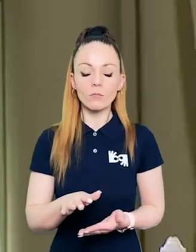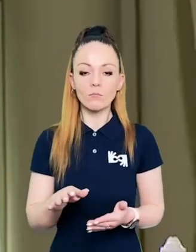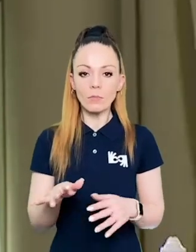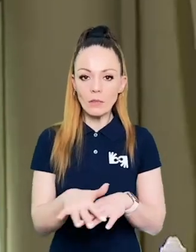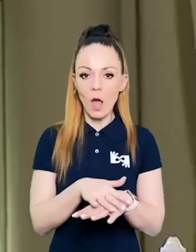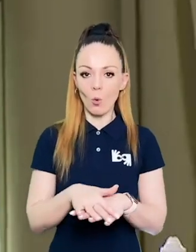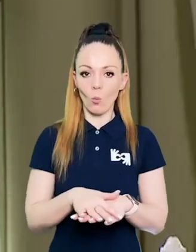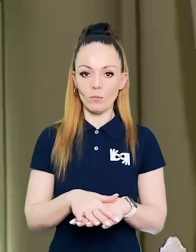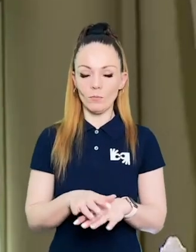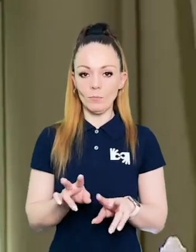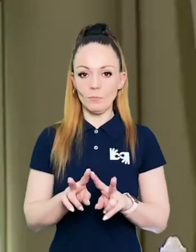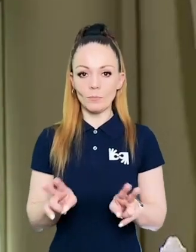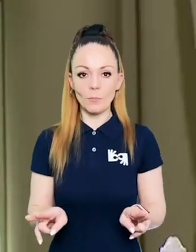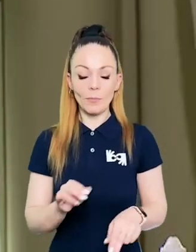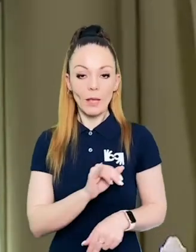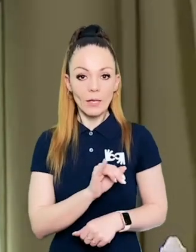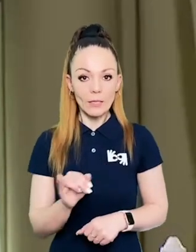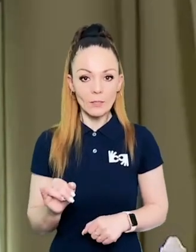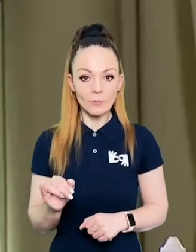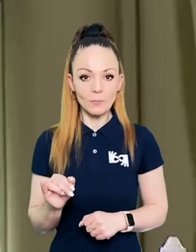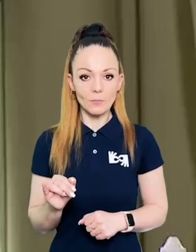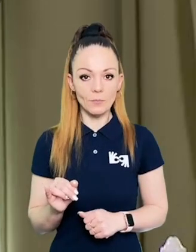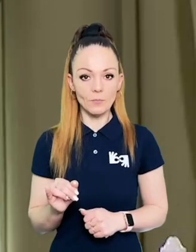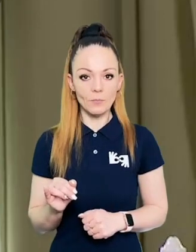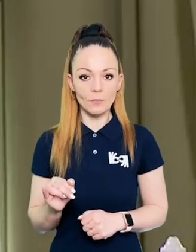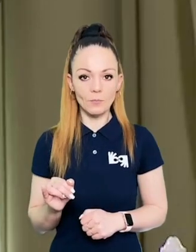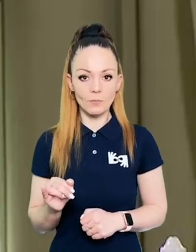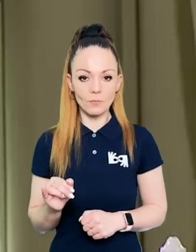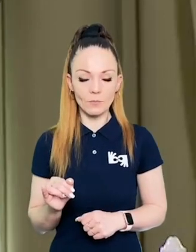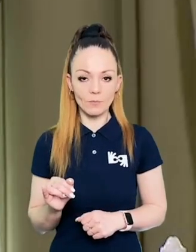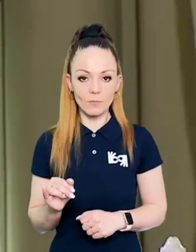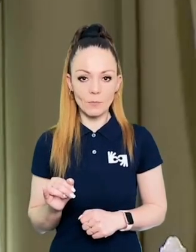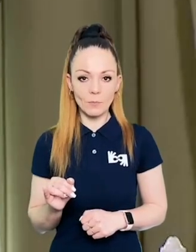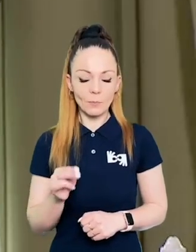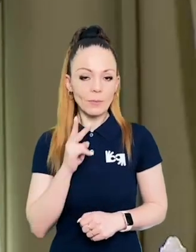як народу. І